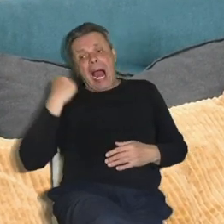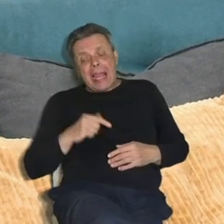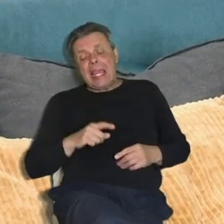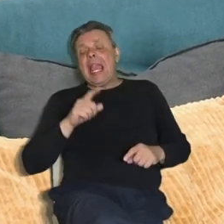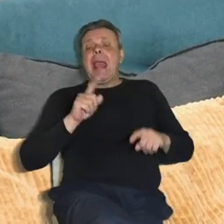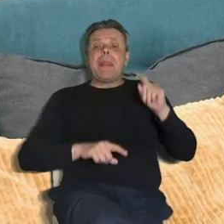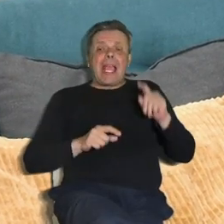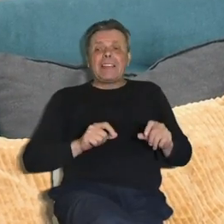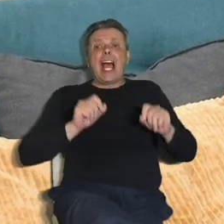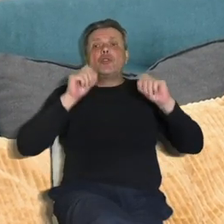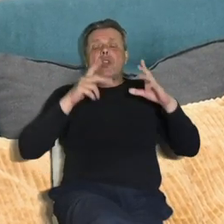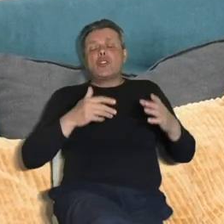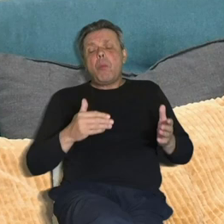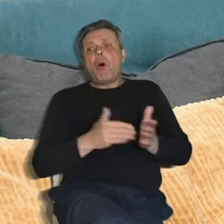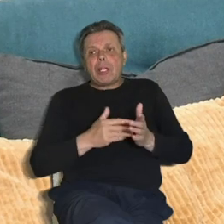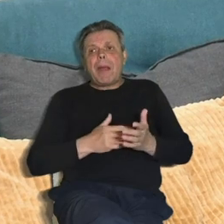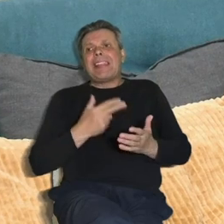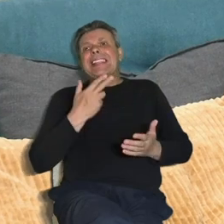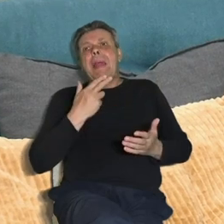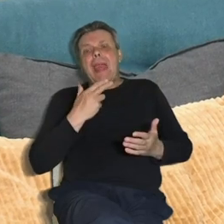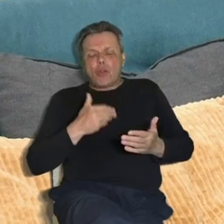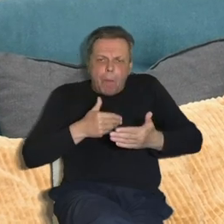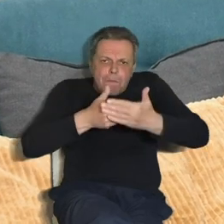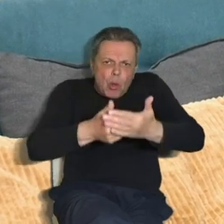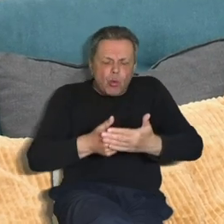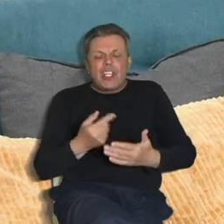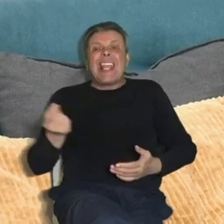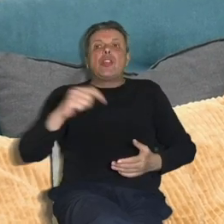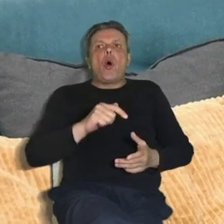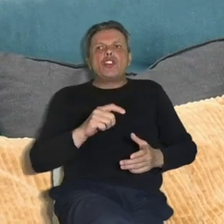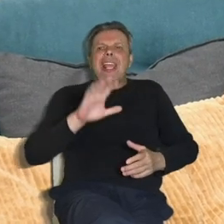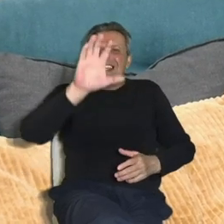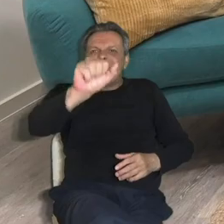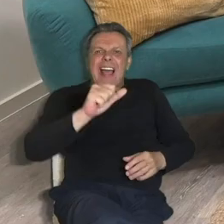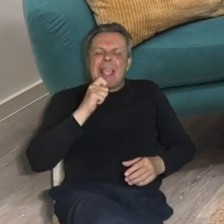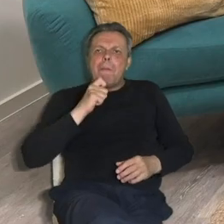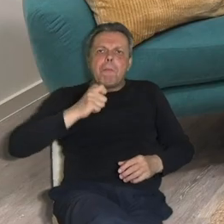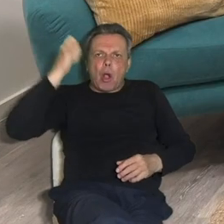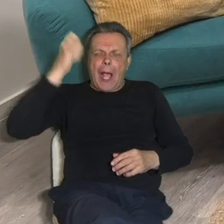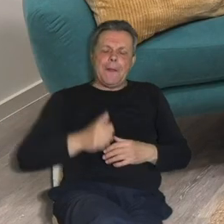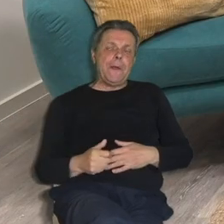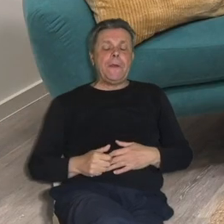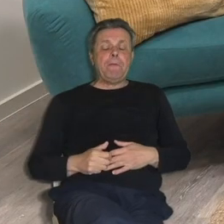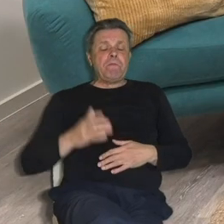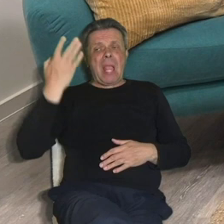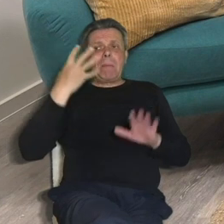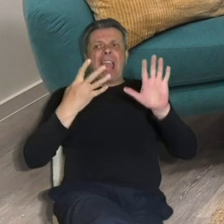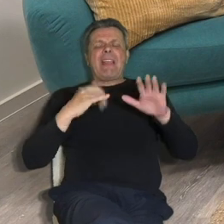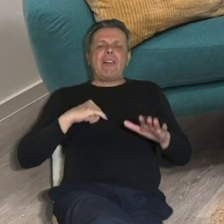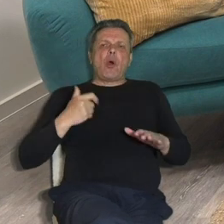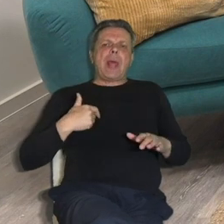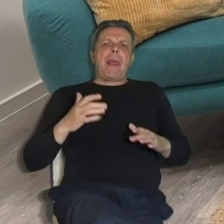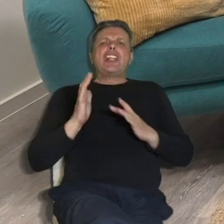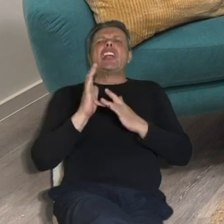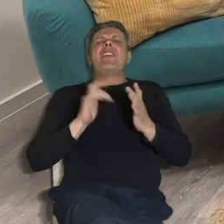nekome potrebna da se nekako privuče ili dođu do Boga. A upravo, dakle, prije 9 godina je naše